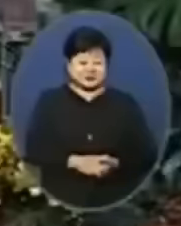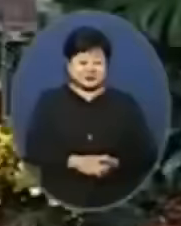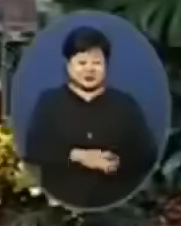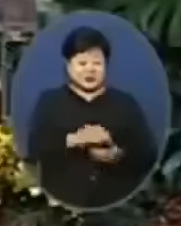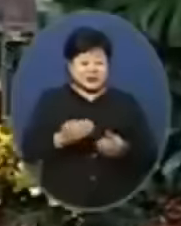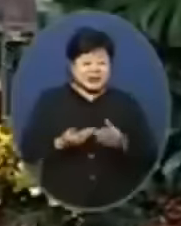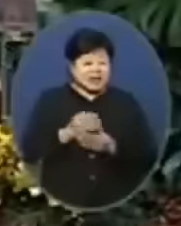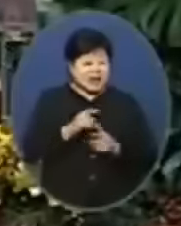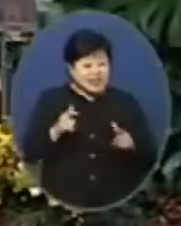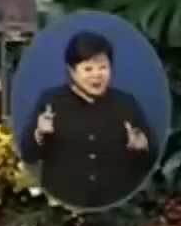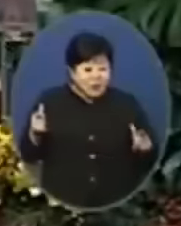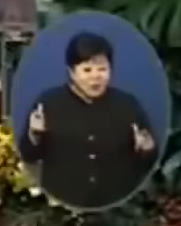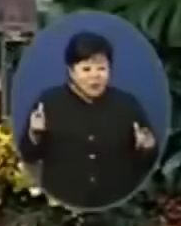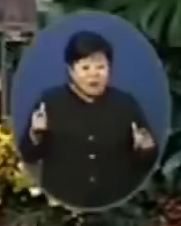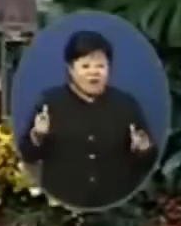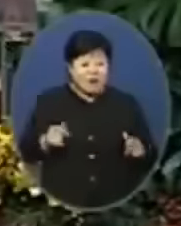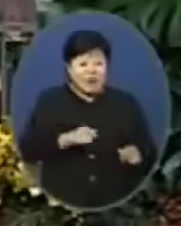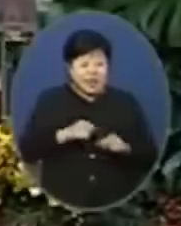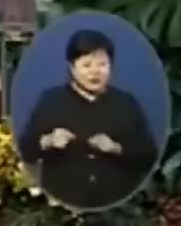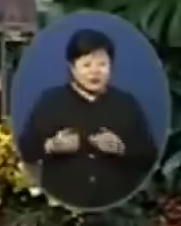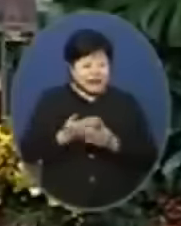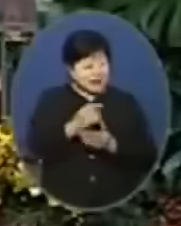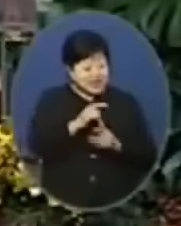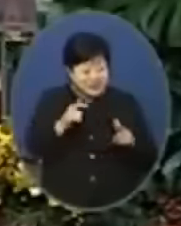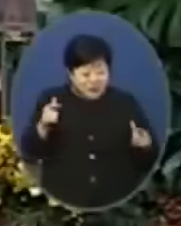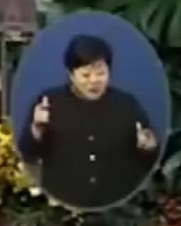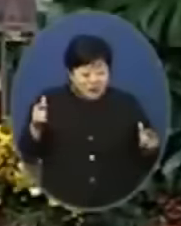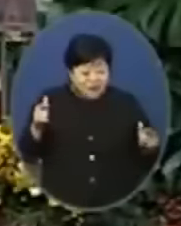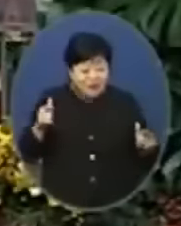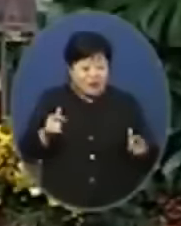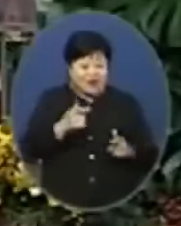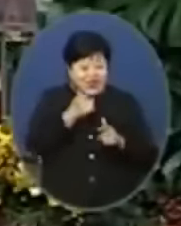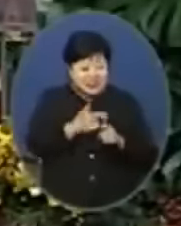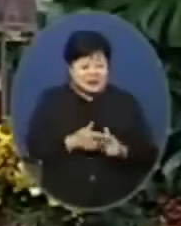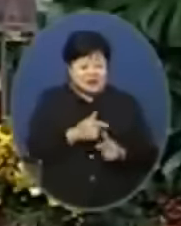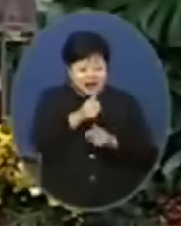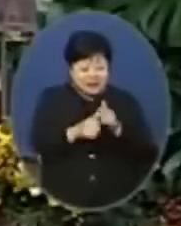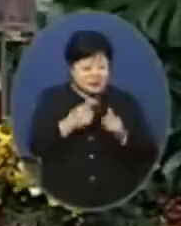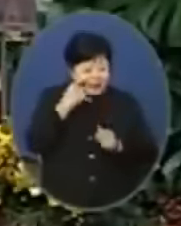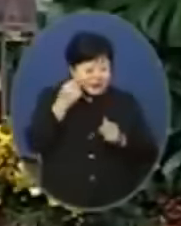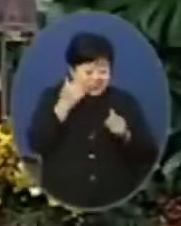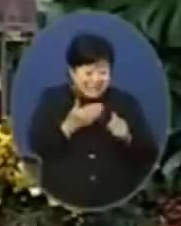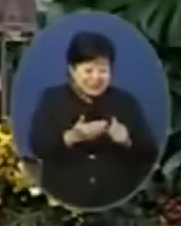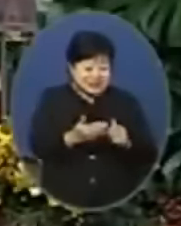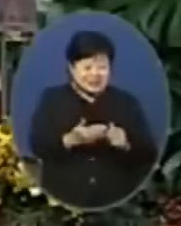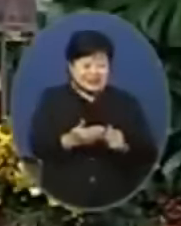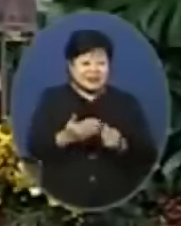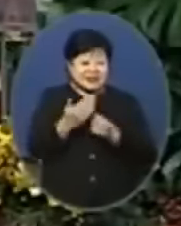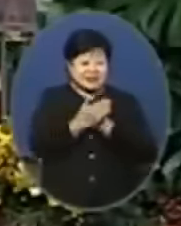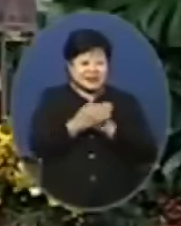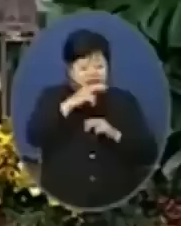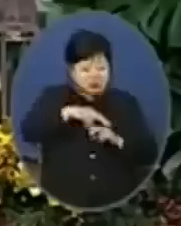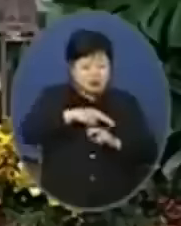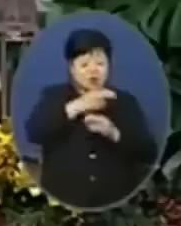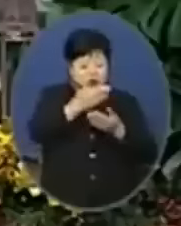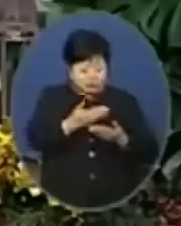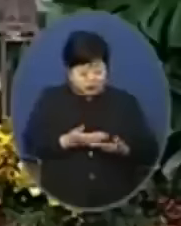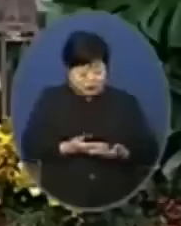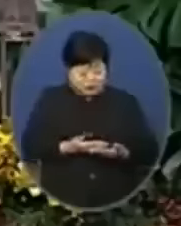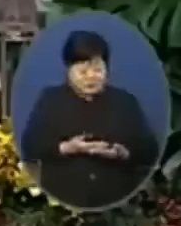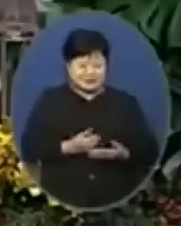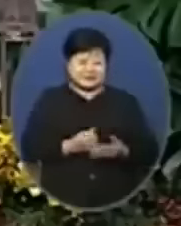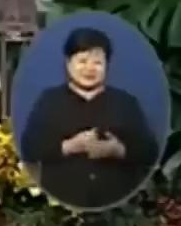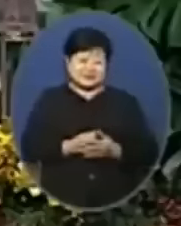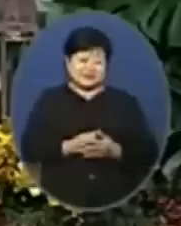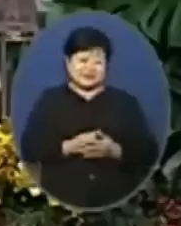우리에게 난 것도 아니고 행위에서 난 것도 아니고 예수님과 하나님 아버지께서 은혜의 선물로